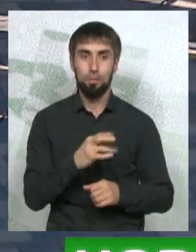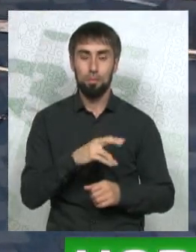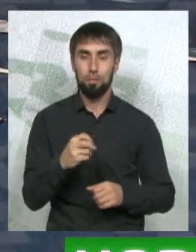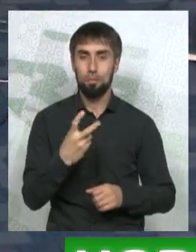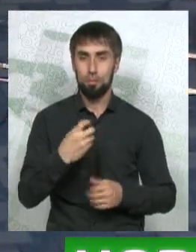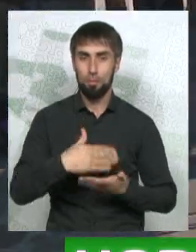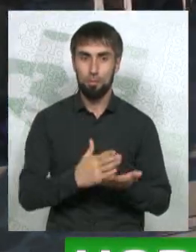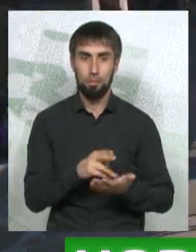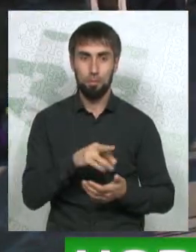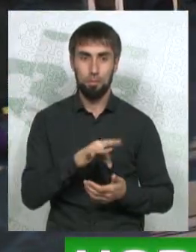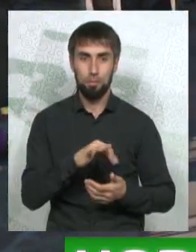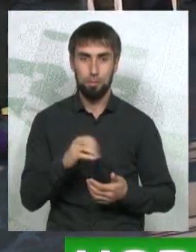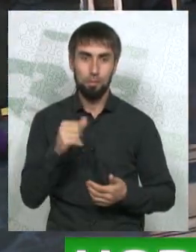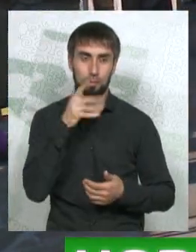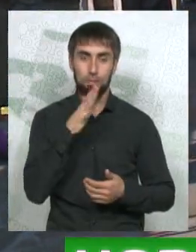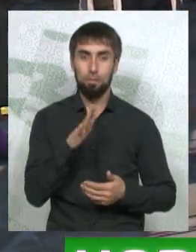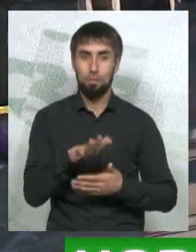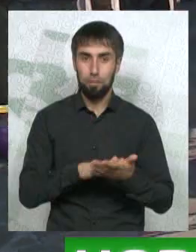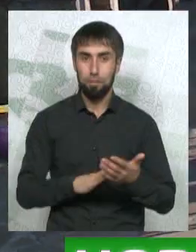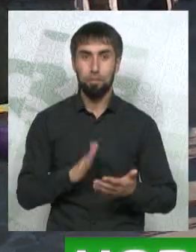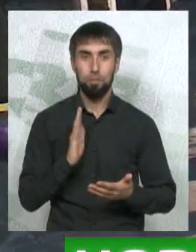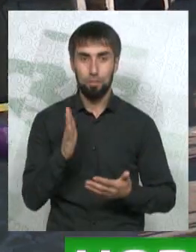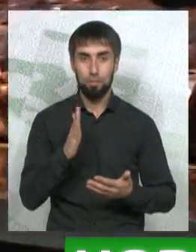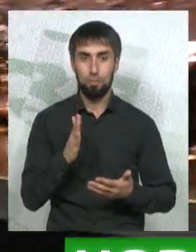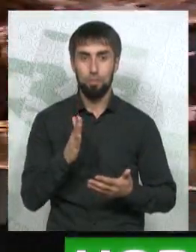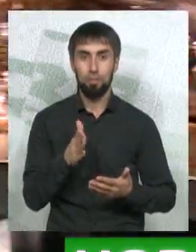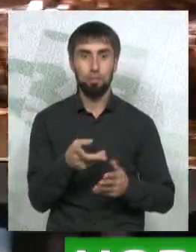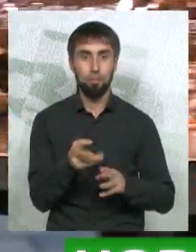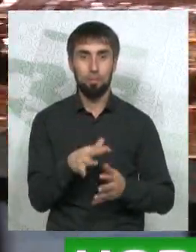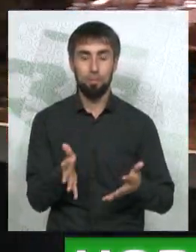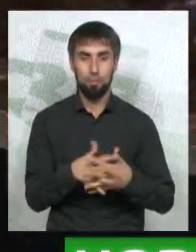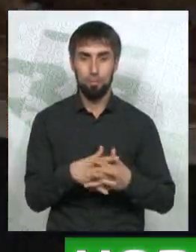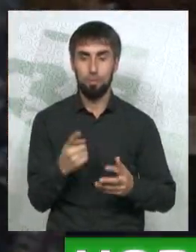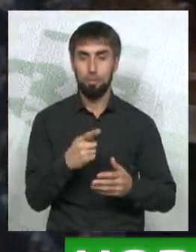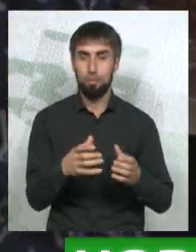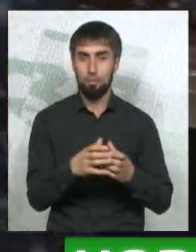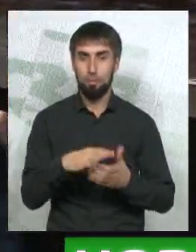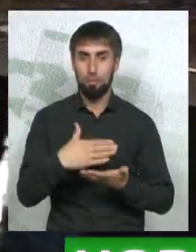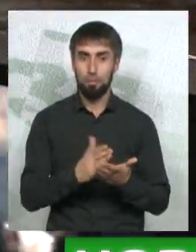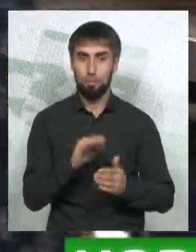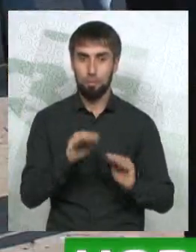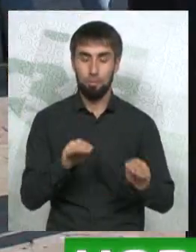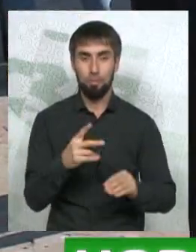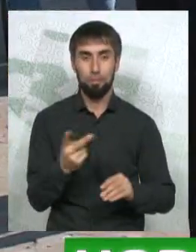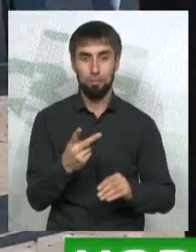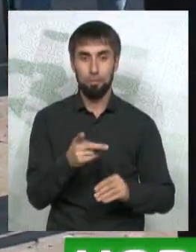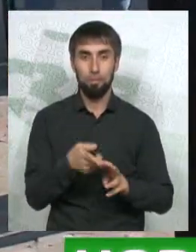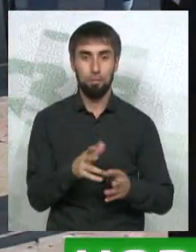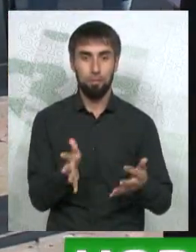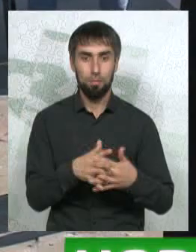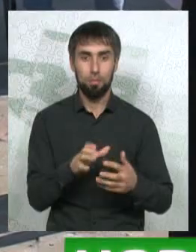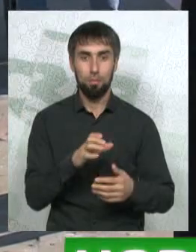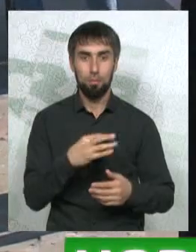200 частей пирожного, которые в дальнейшем станут единым целым. Первая группа укладывает части, вторая соединяет их слоем